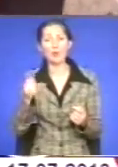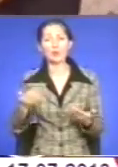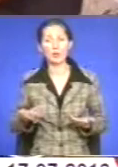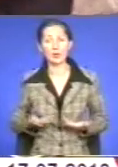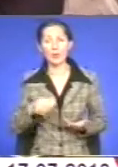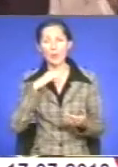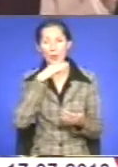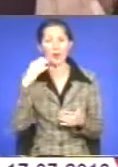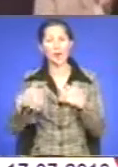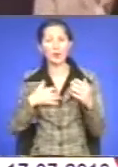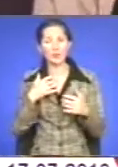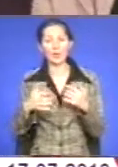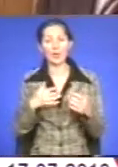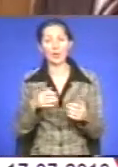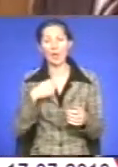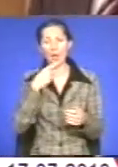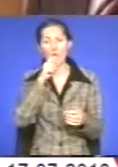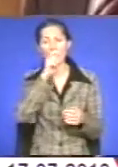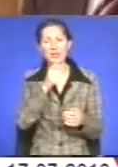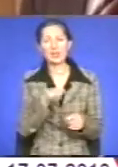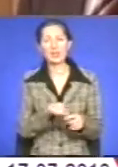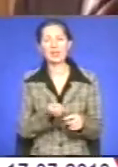що війна – це найстрашніше у житті. Мені